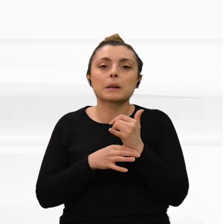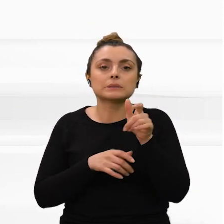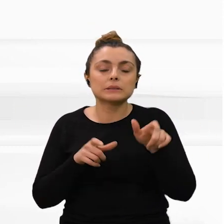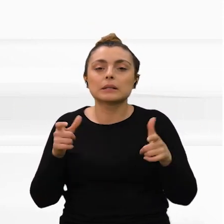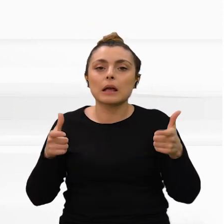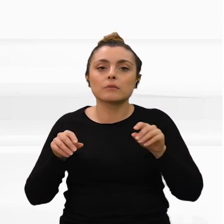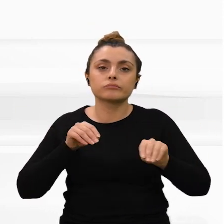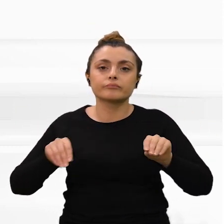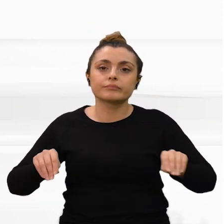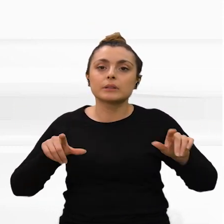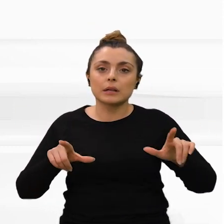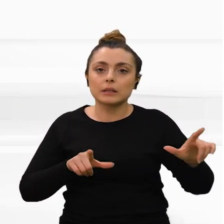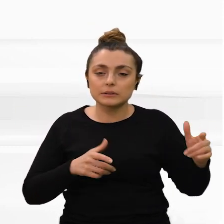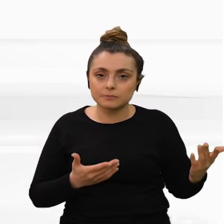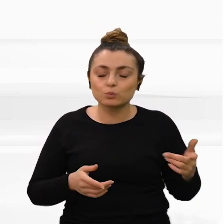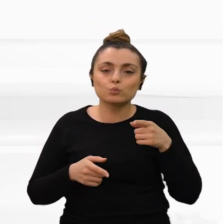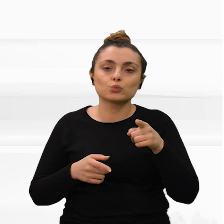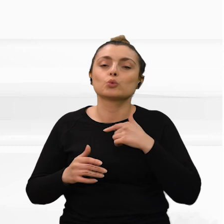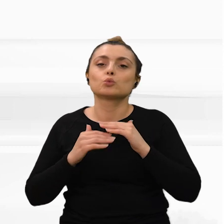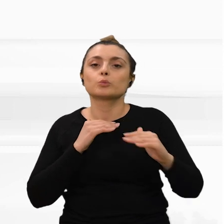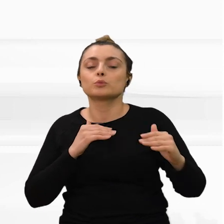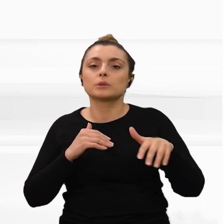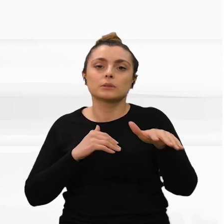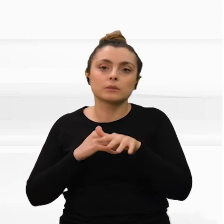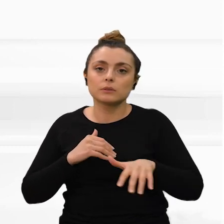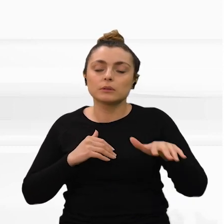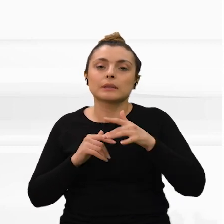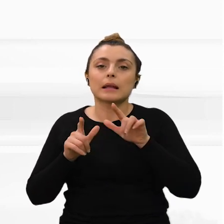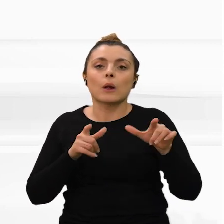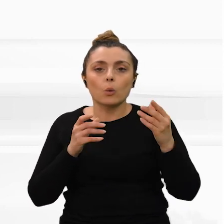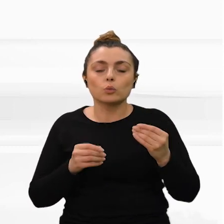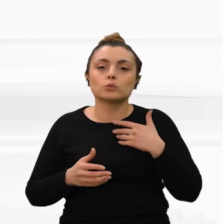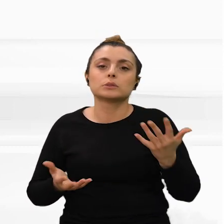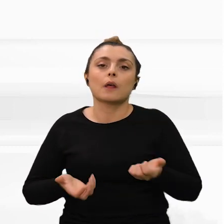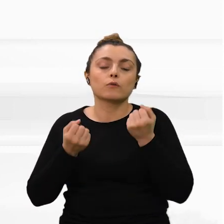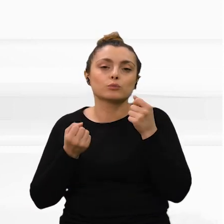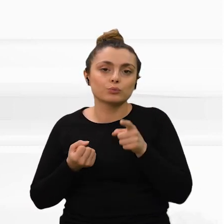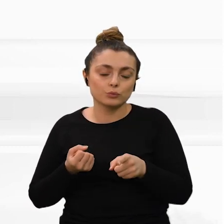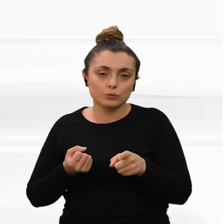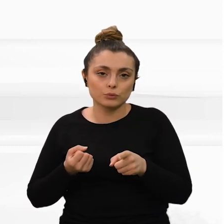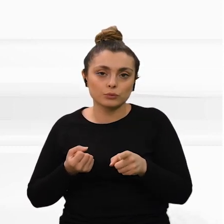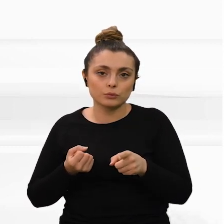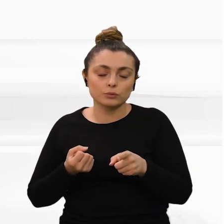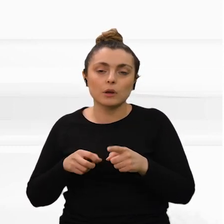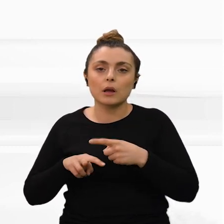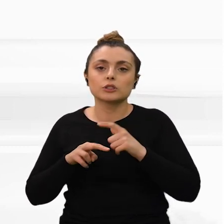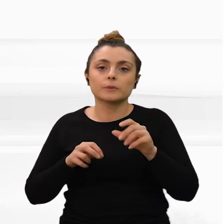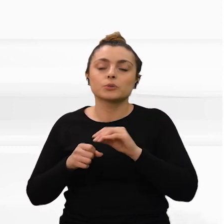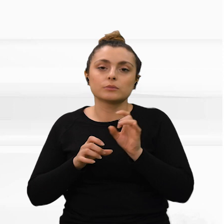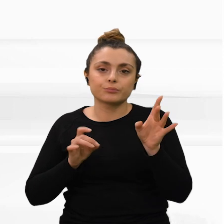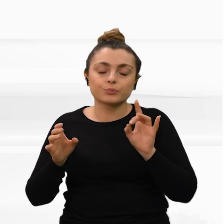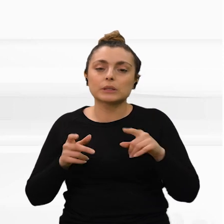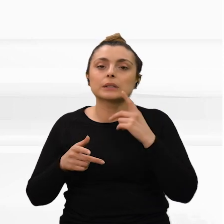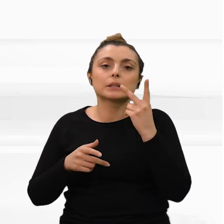farklı mesleklere yerleştirilmesi gerektiğini ve bunun da toplumsal tabakalaşmanın gereği olduğunu savunmuştur bura da